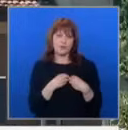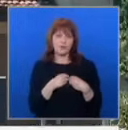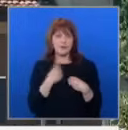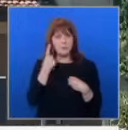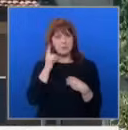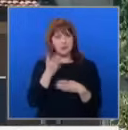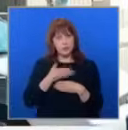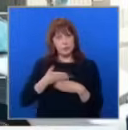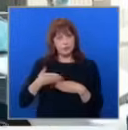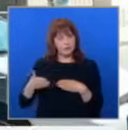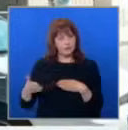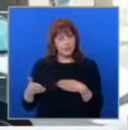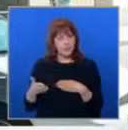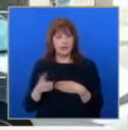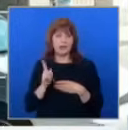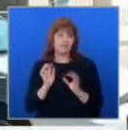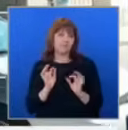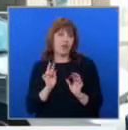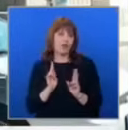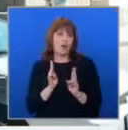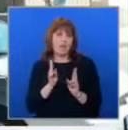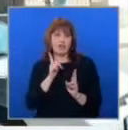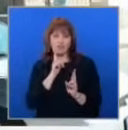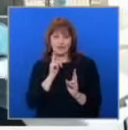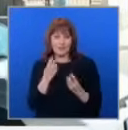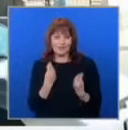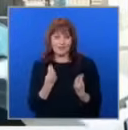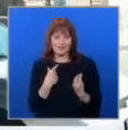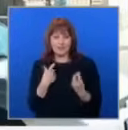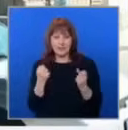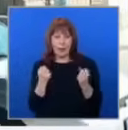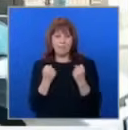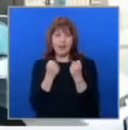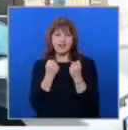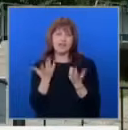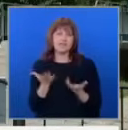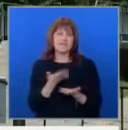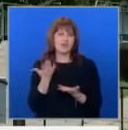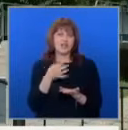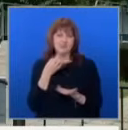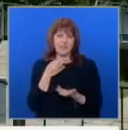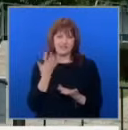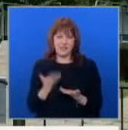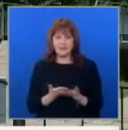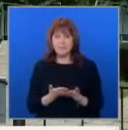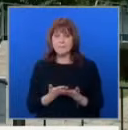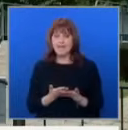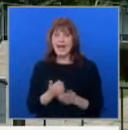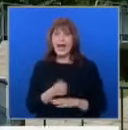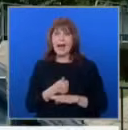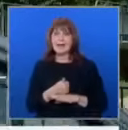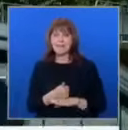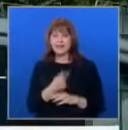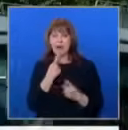продължи. Човешко е да се стресираш малко, но как да ви кажа, пак свикнали сме тук. През целия ден кмета на